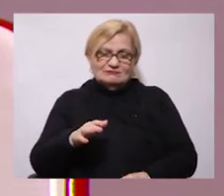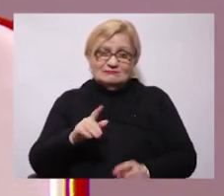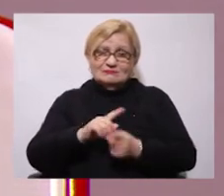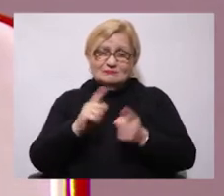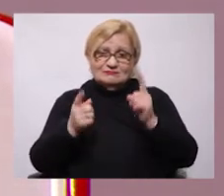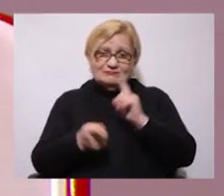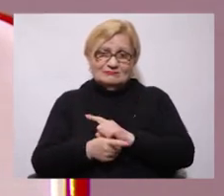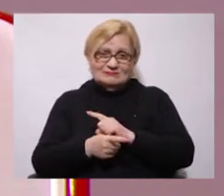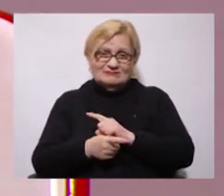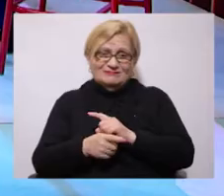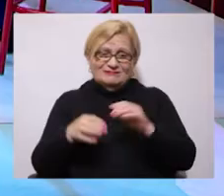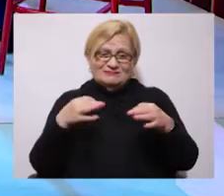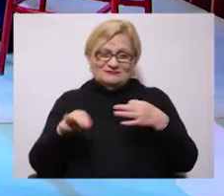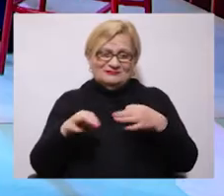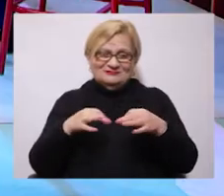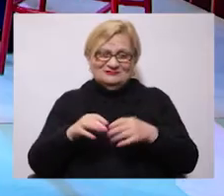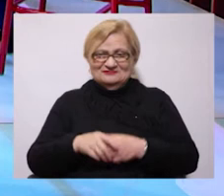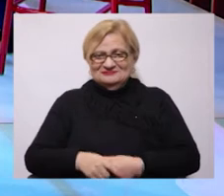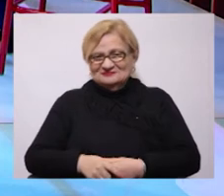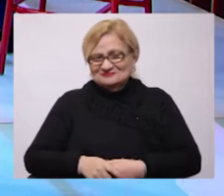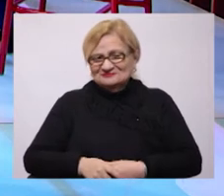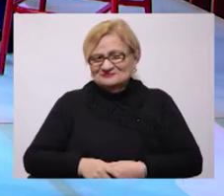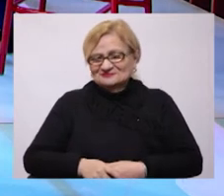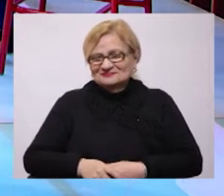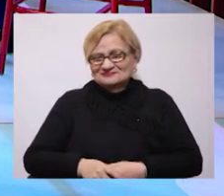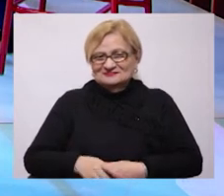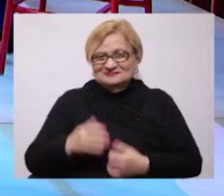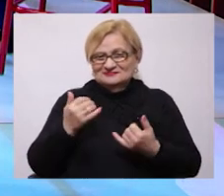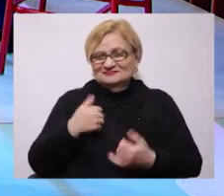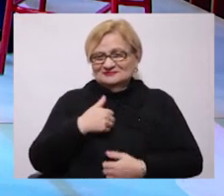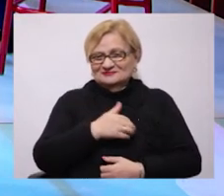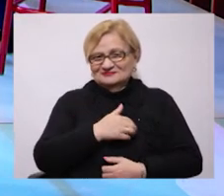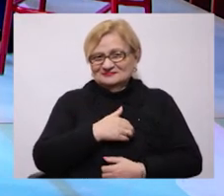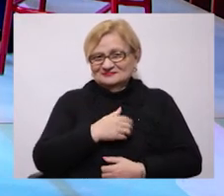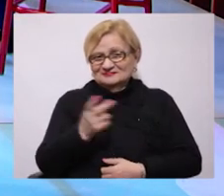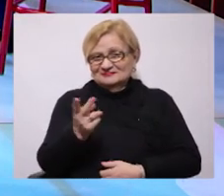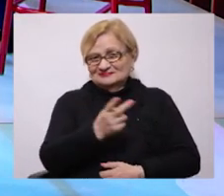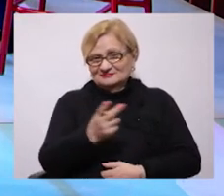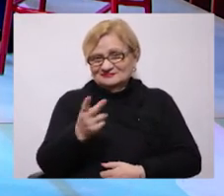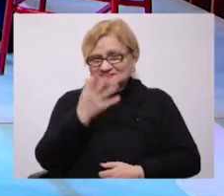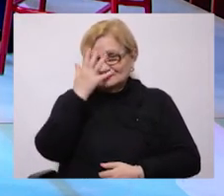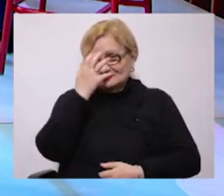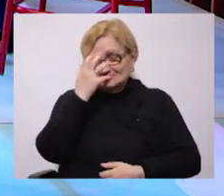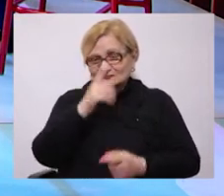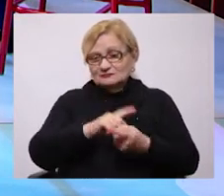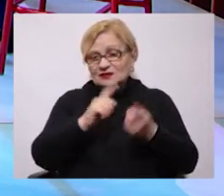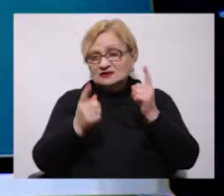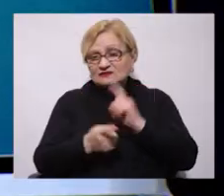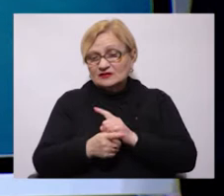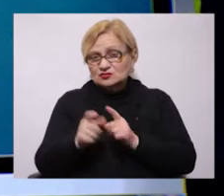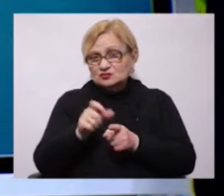ვაქცევ ფურცლად. ძალიან კარგი. ახლა მე მინდა აი ეს ორი ნახატი ვაქციოთ